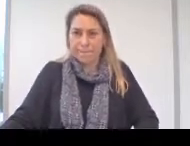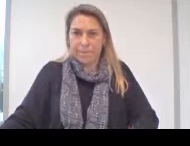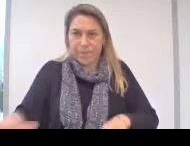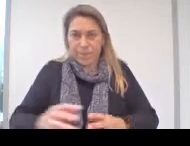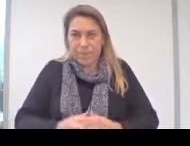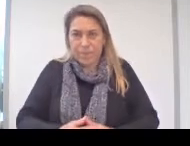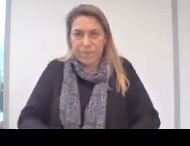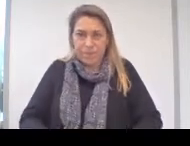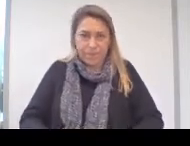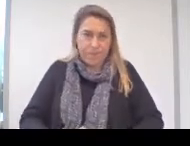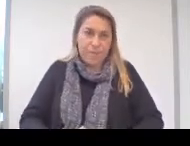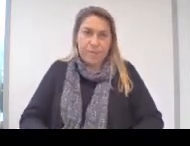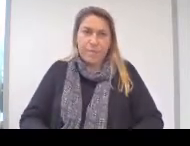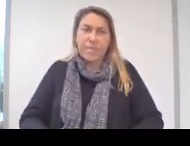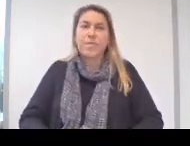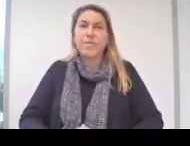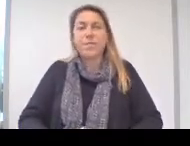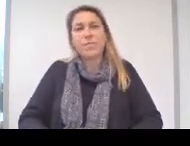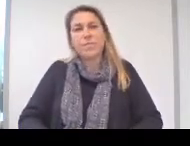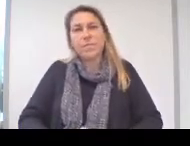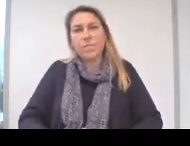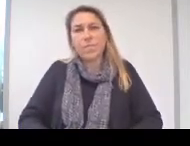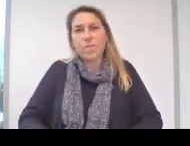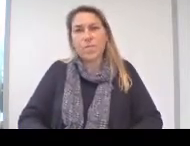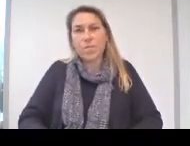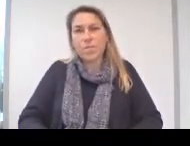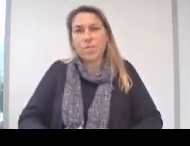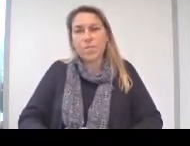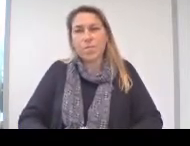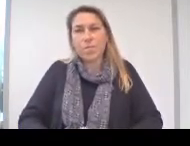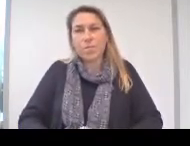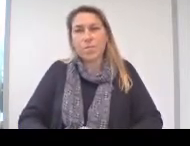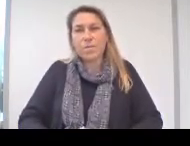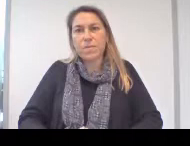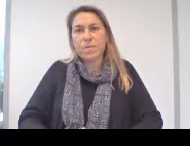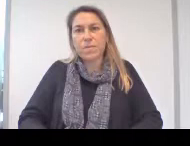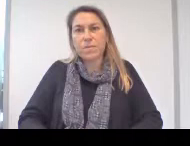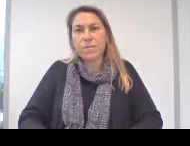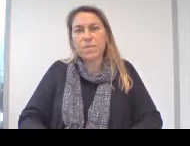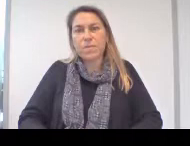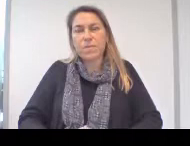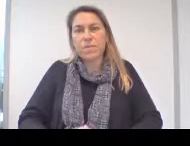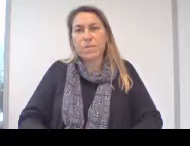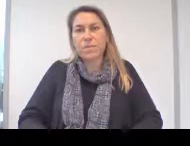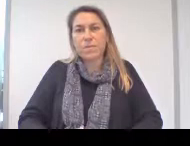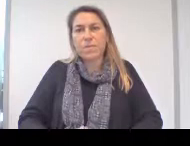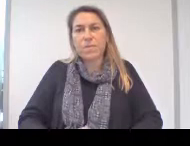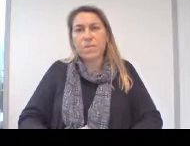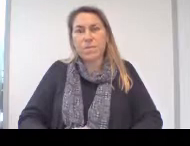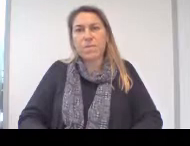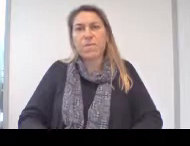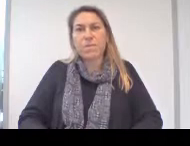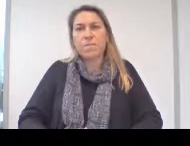souci là-dessus, puisqu'il y a du filage qui se fait, il y a de l'accompagnement au quotidien, il y a de l'accompagnement au niveau des formations qui peuvent tout à fait du